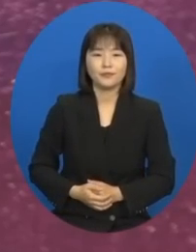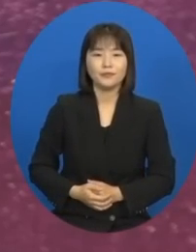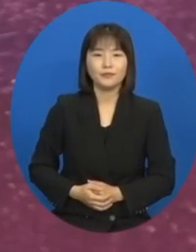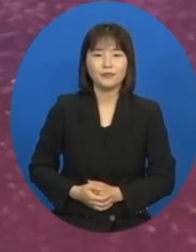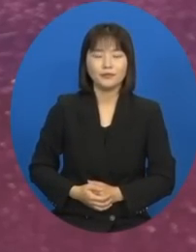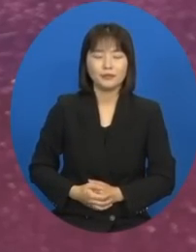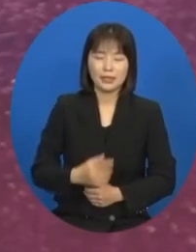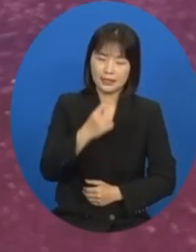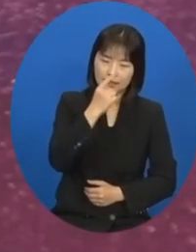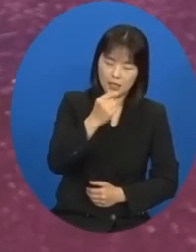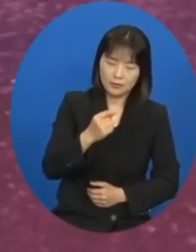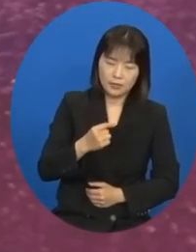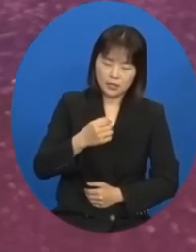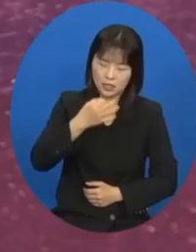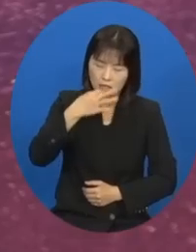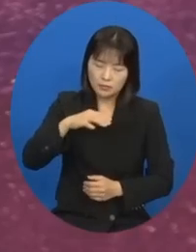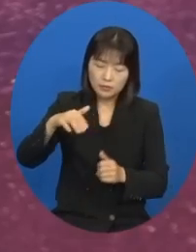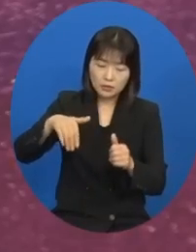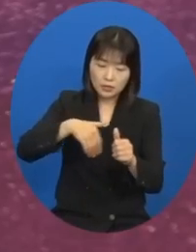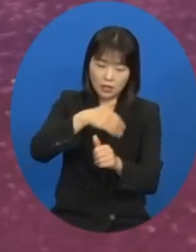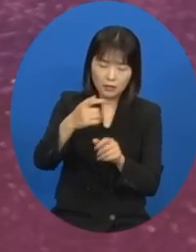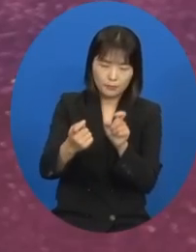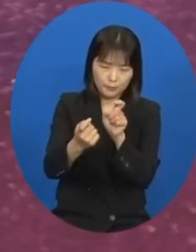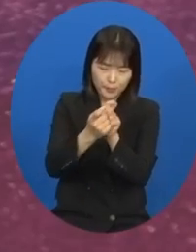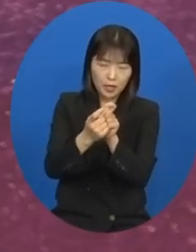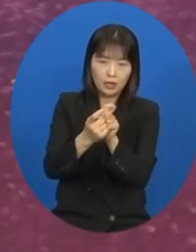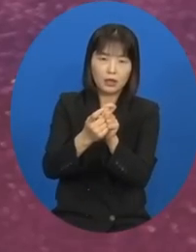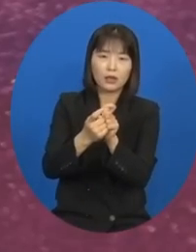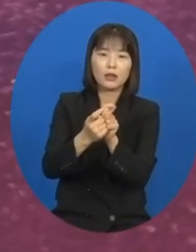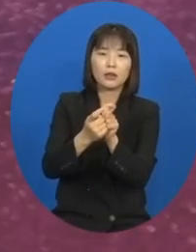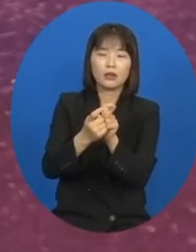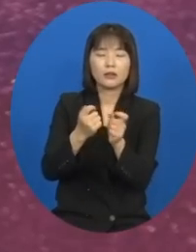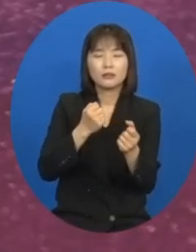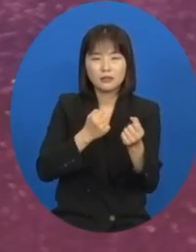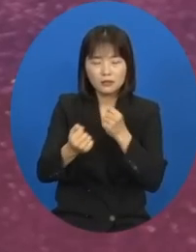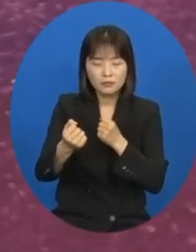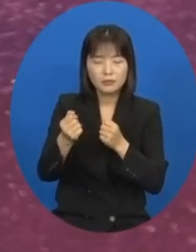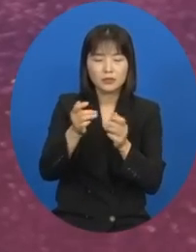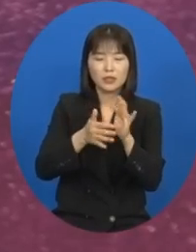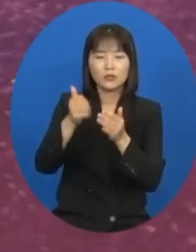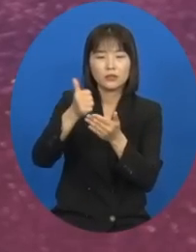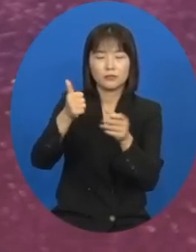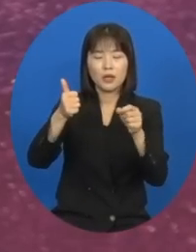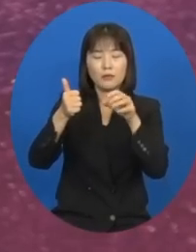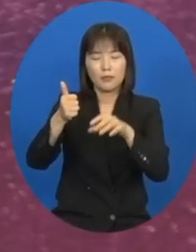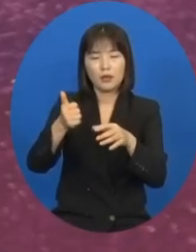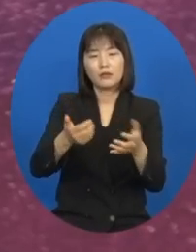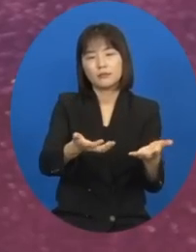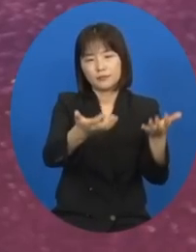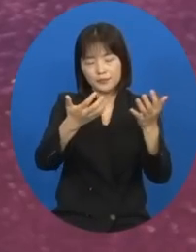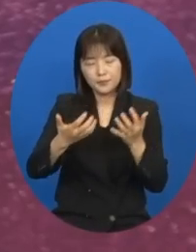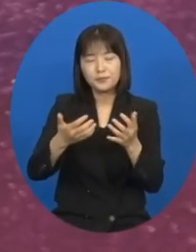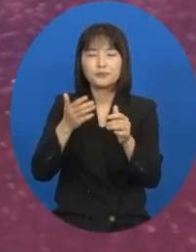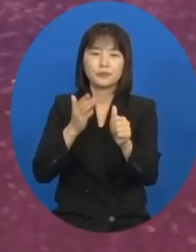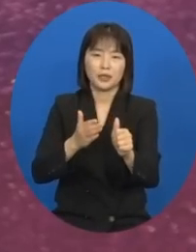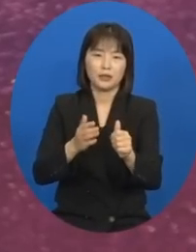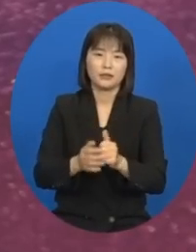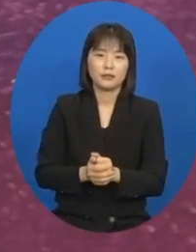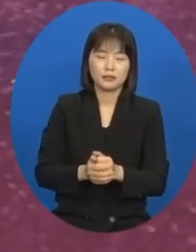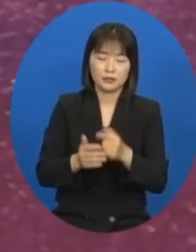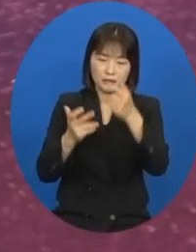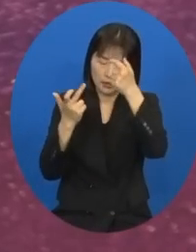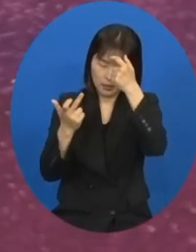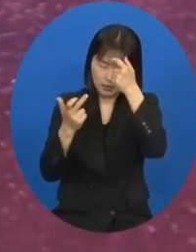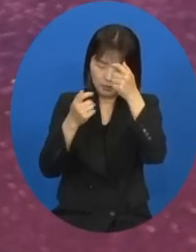아무리 예민하고 극도로 힘든 상황이 있으셔도요 예수님 앞에 나오시기 바래요 겟세마네에서 기도하셨던 그 예수님이요